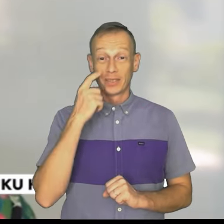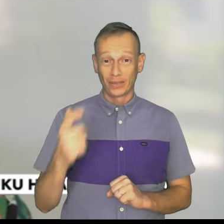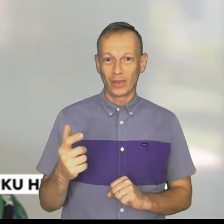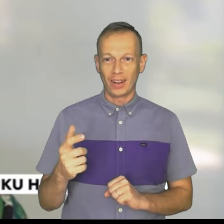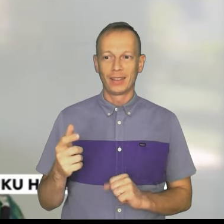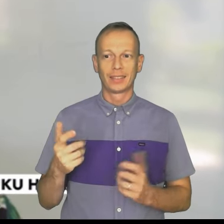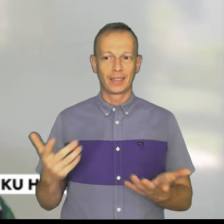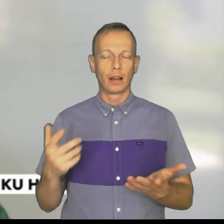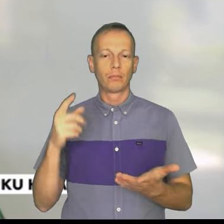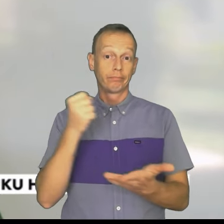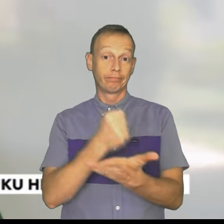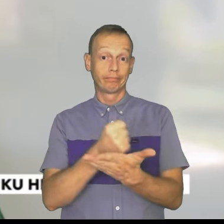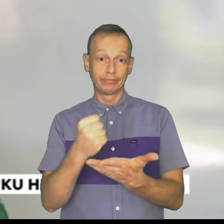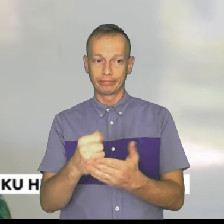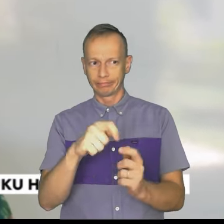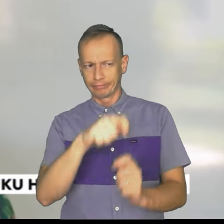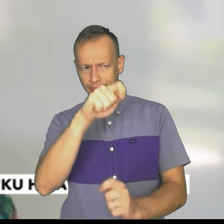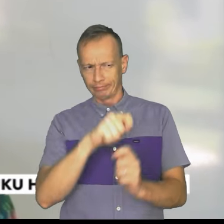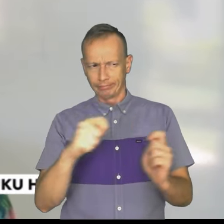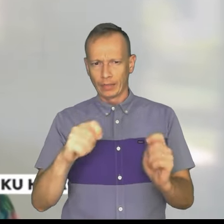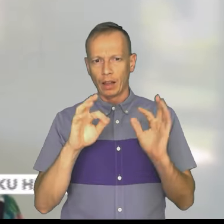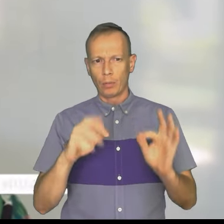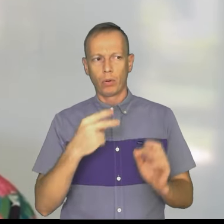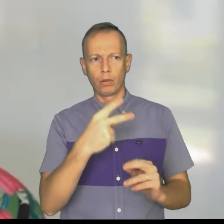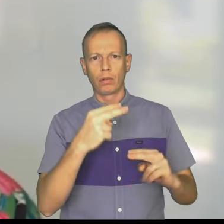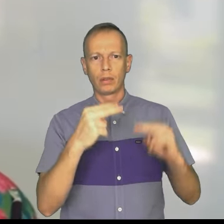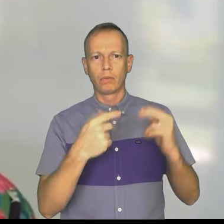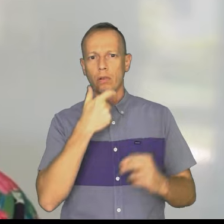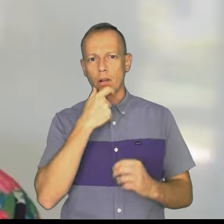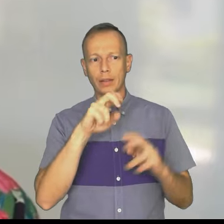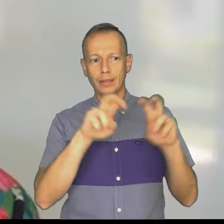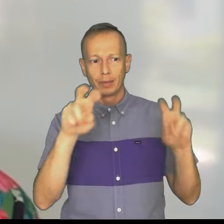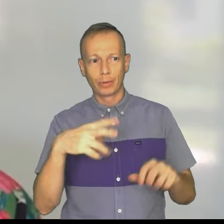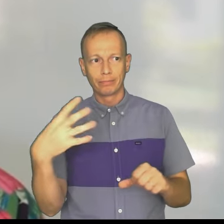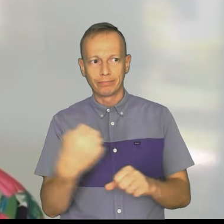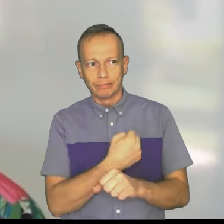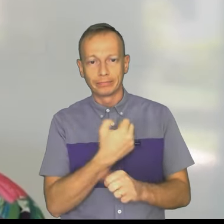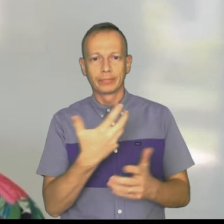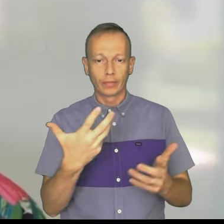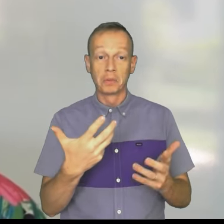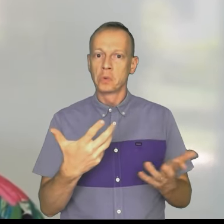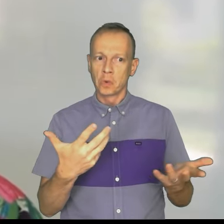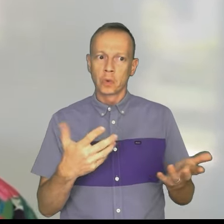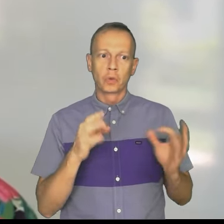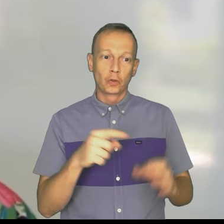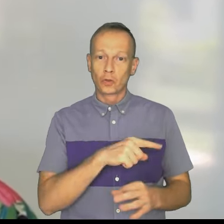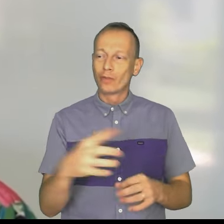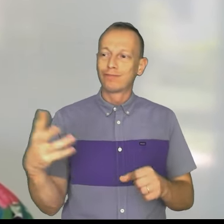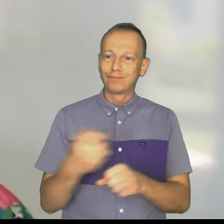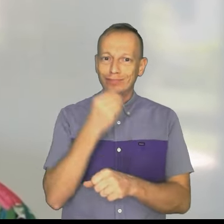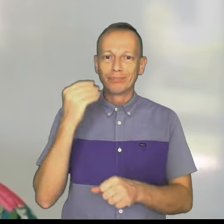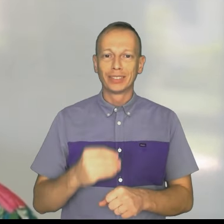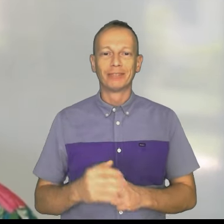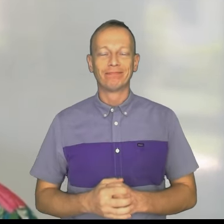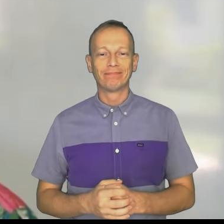partie de leur examen pour la validation de leur diplôme. Donc on peut dire qu'ils ont validé cette étape avec brio.